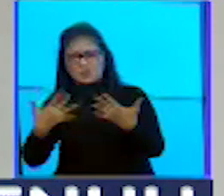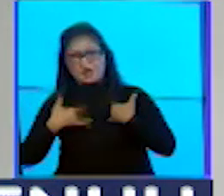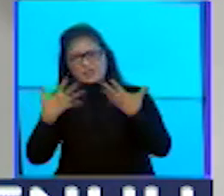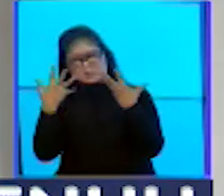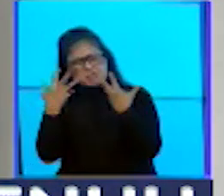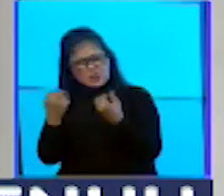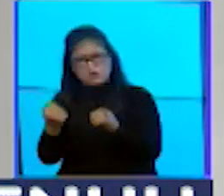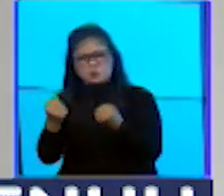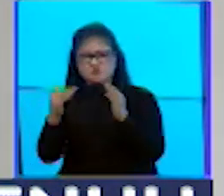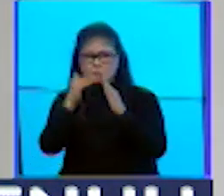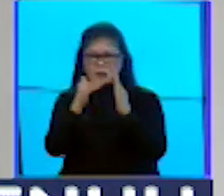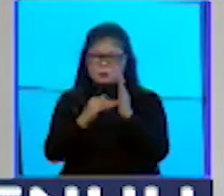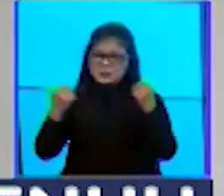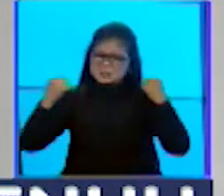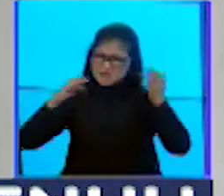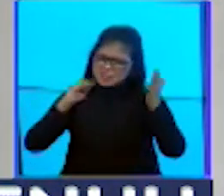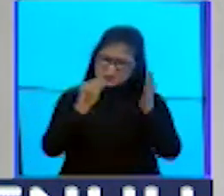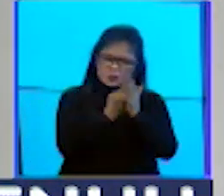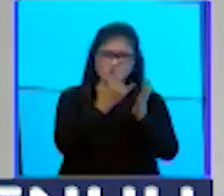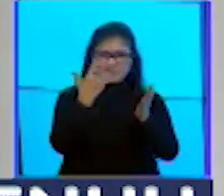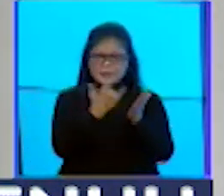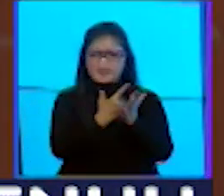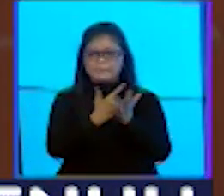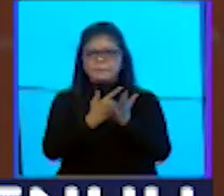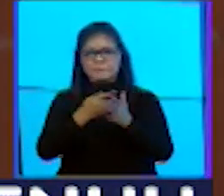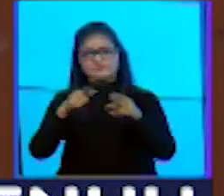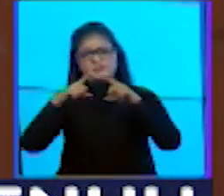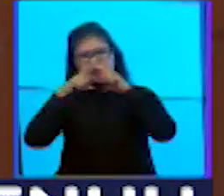disiplin menerapkan protokol kesehatan, termasuk memakai masker dan menjauhi